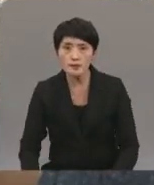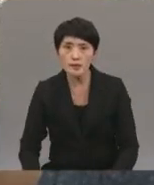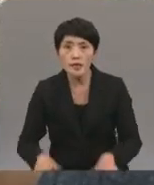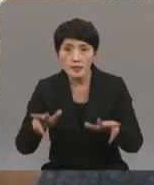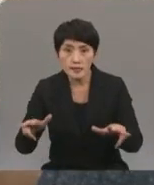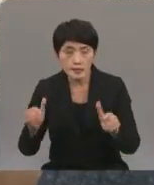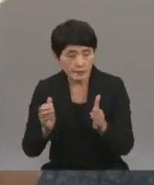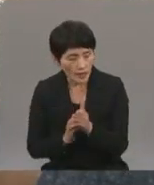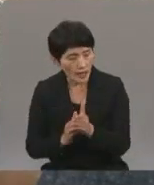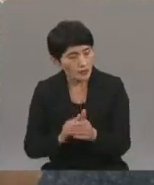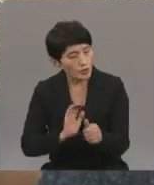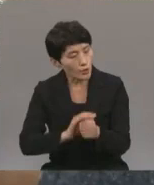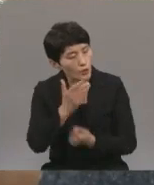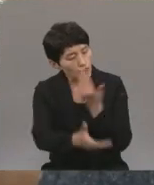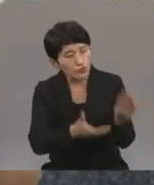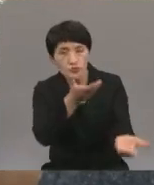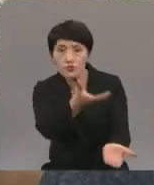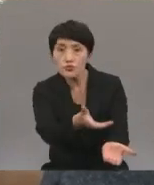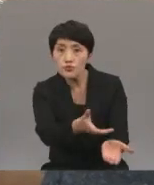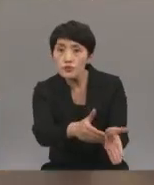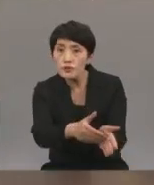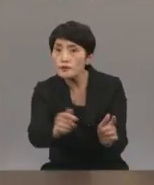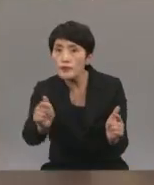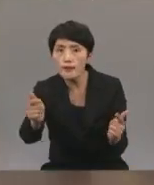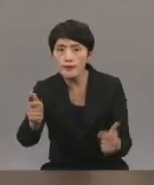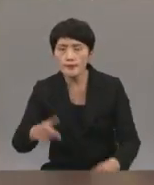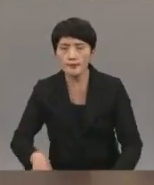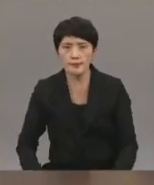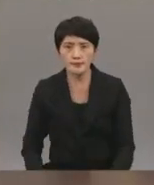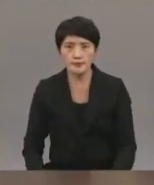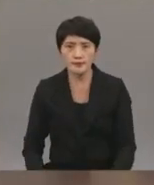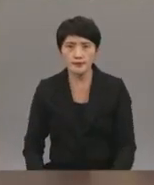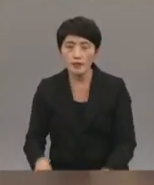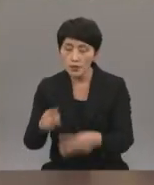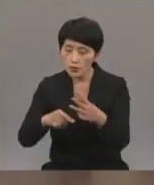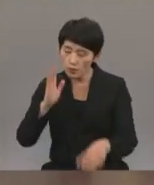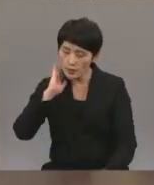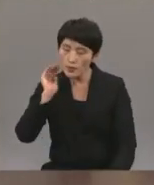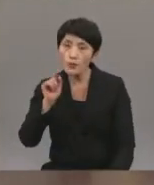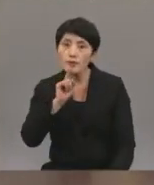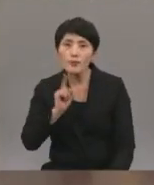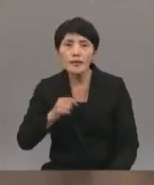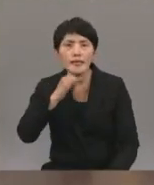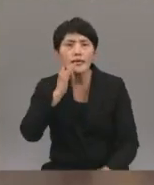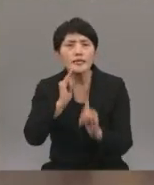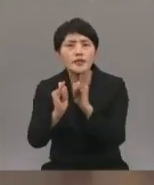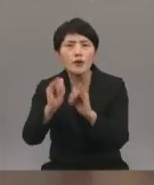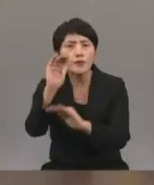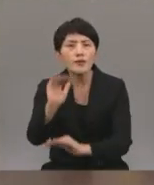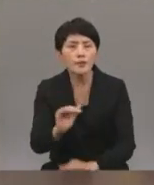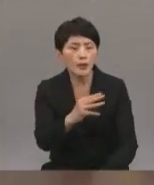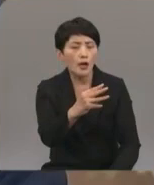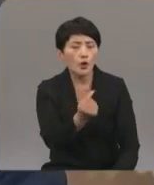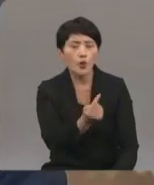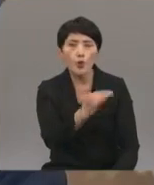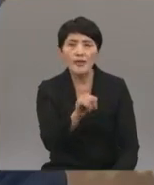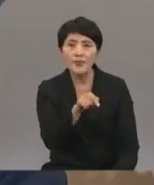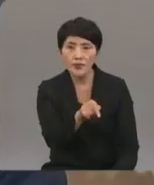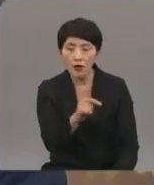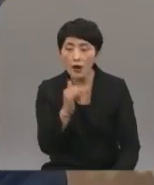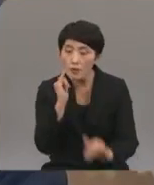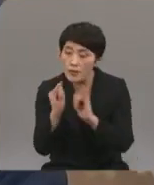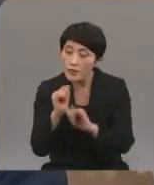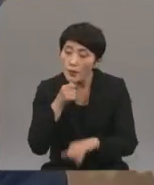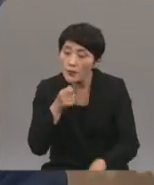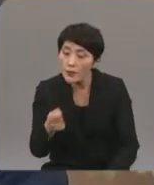况，将难以仅提供人道主义援助。尹锡悦还说，韩美首脑会谈将就应对北韩核攻击